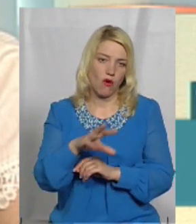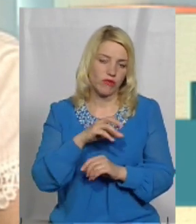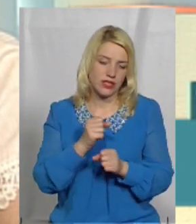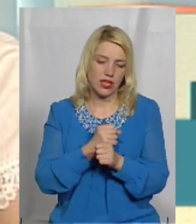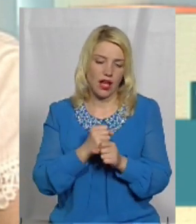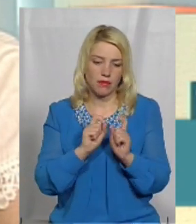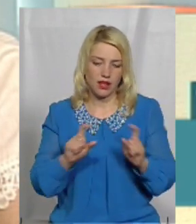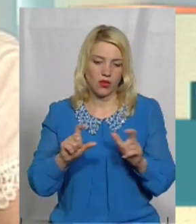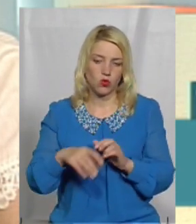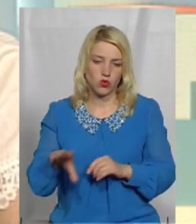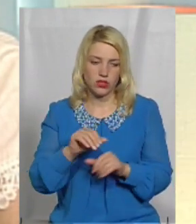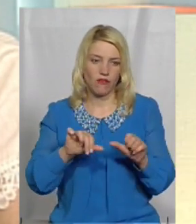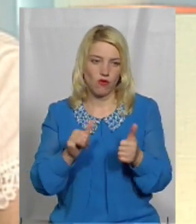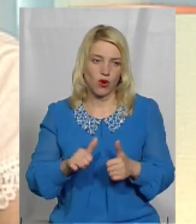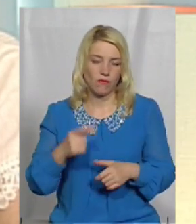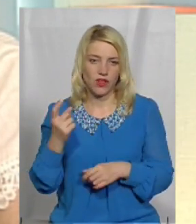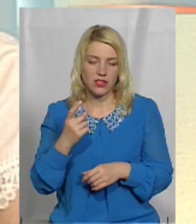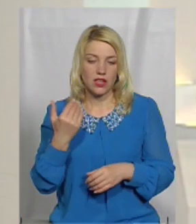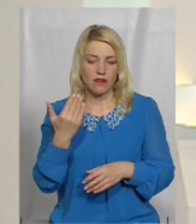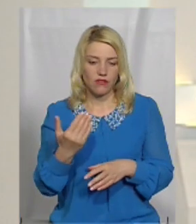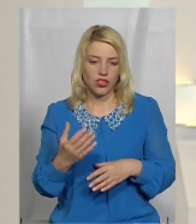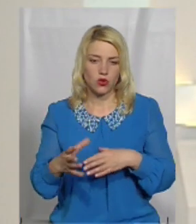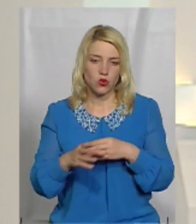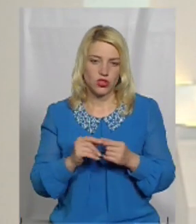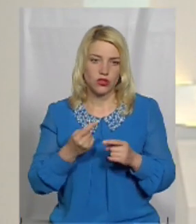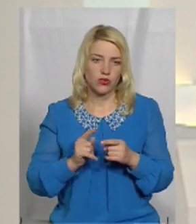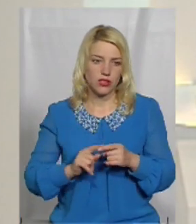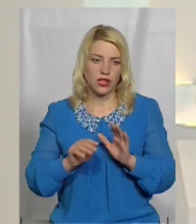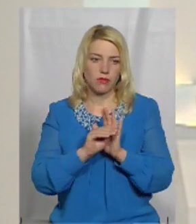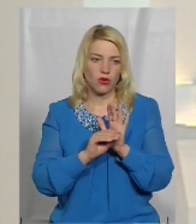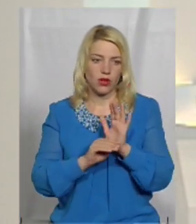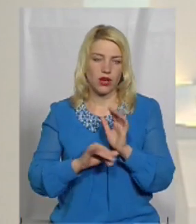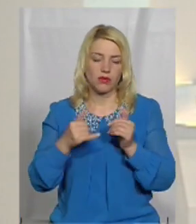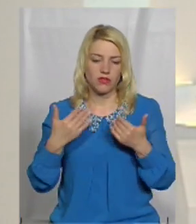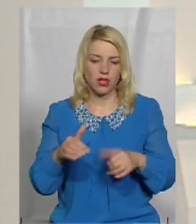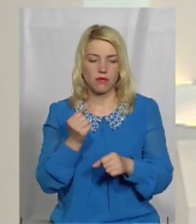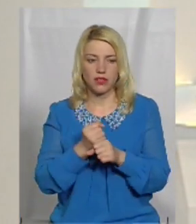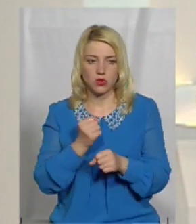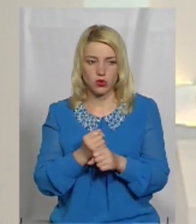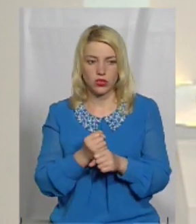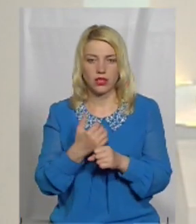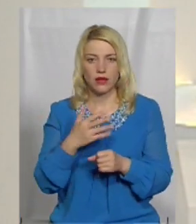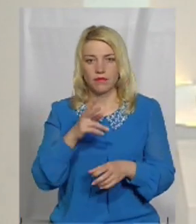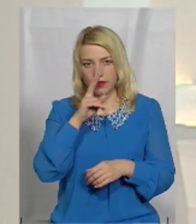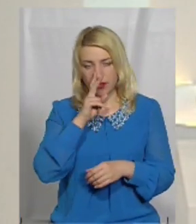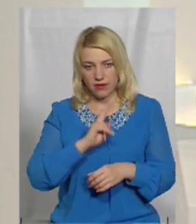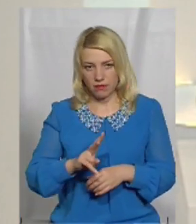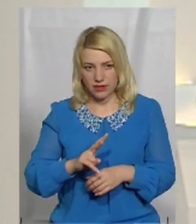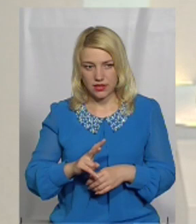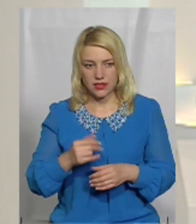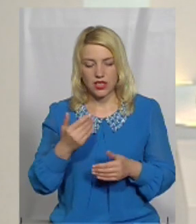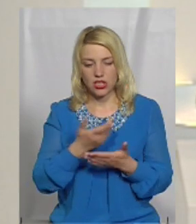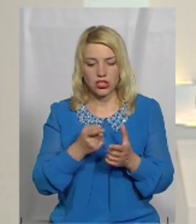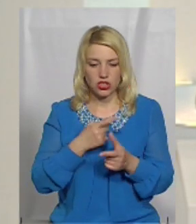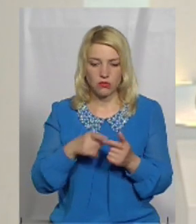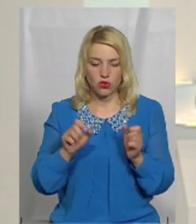аптек, усіх форм власності. Ви долучились до цих програм і вже працюєте, я так розумію, два місяці. Чи